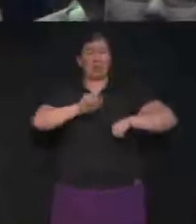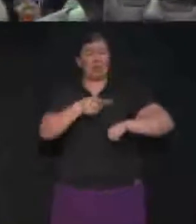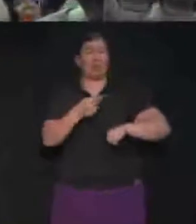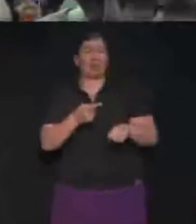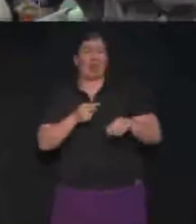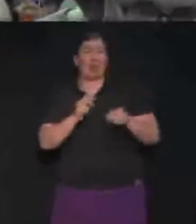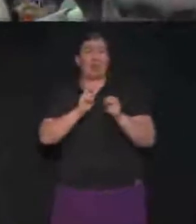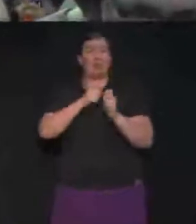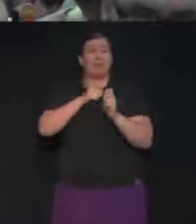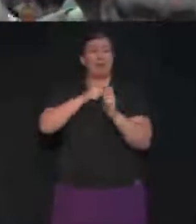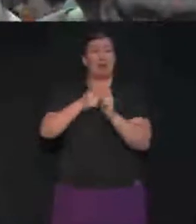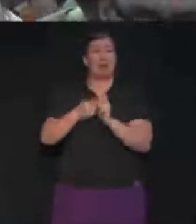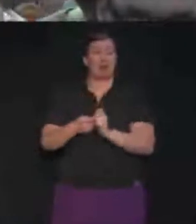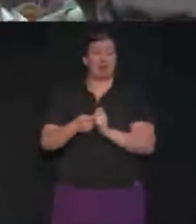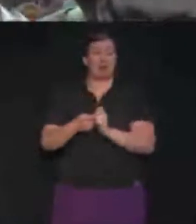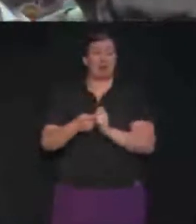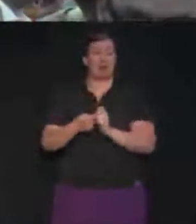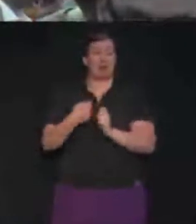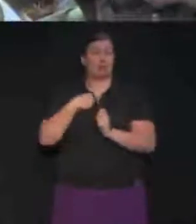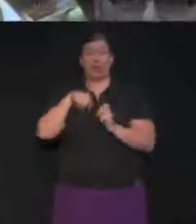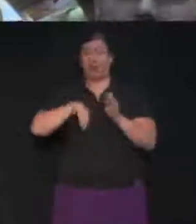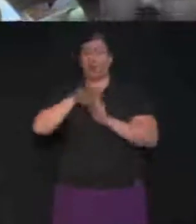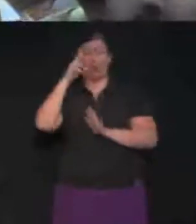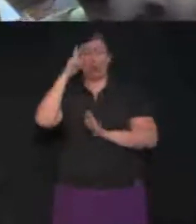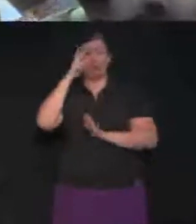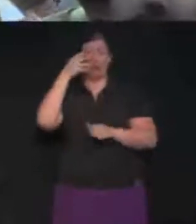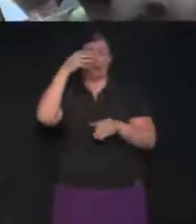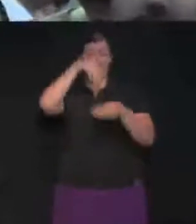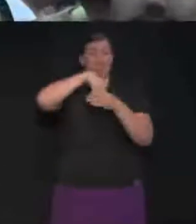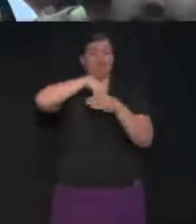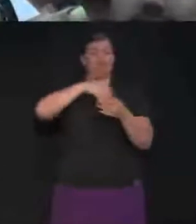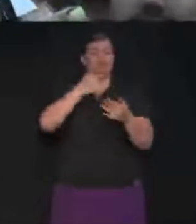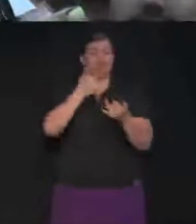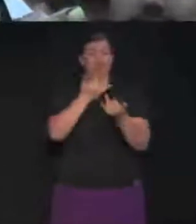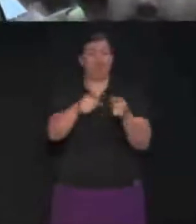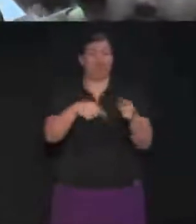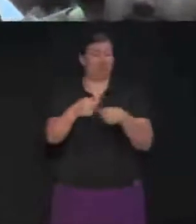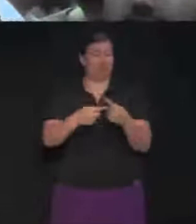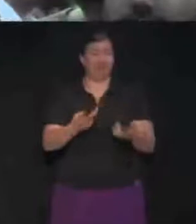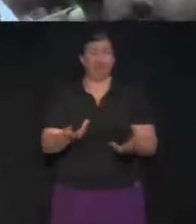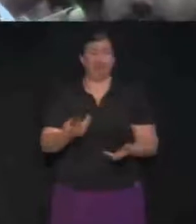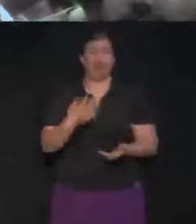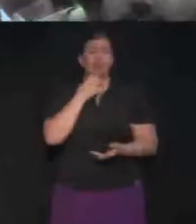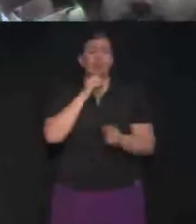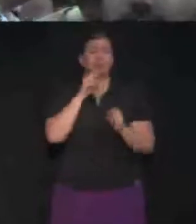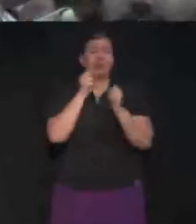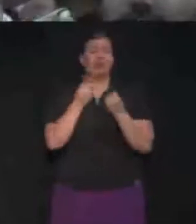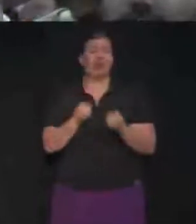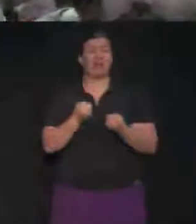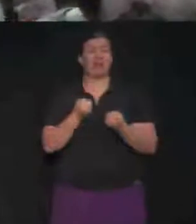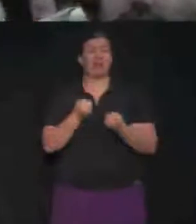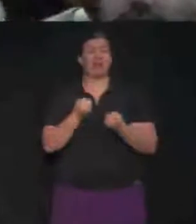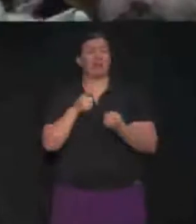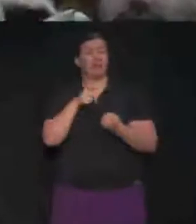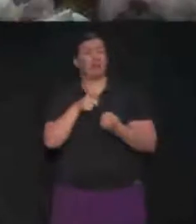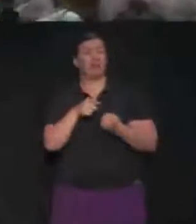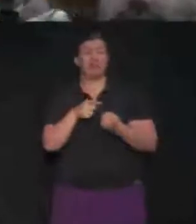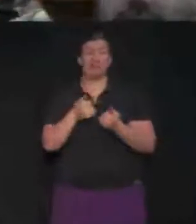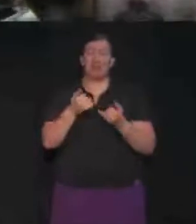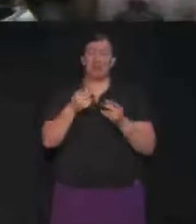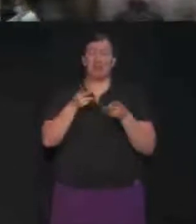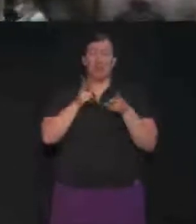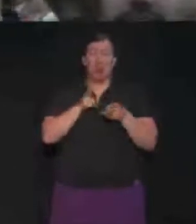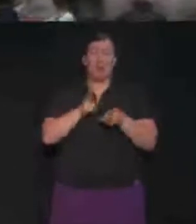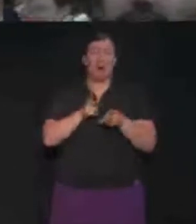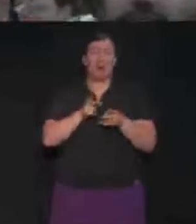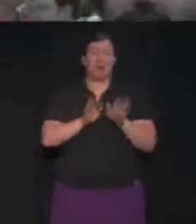weiter und man muss noch mal festhalten dass jeder Wahl auch nicht 100% sicher ist